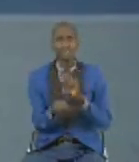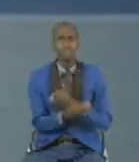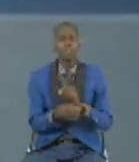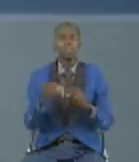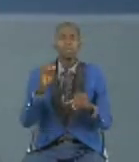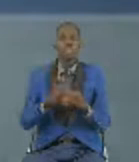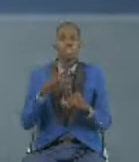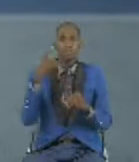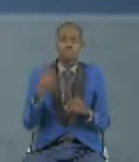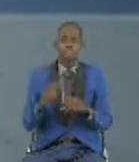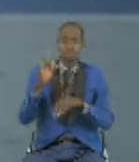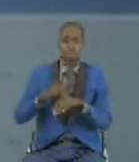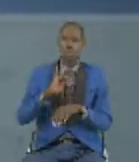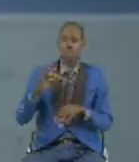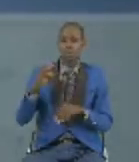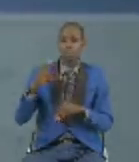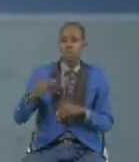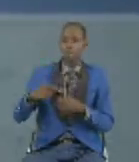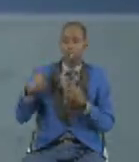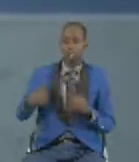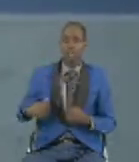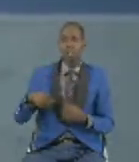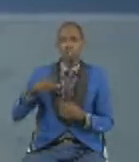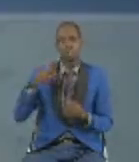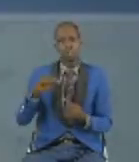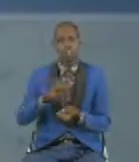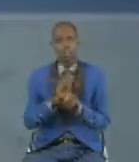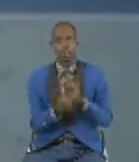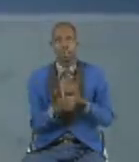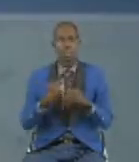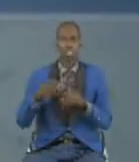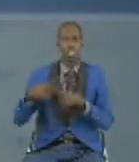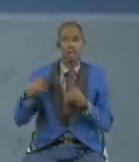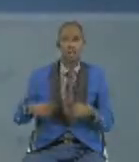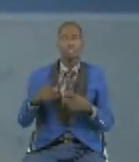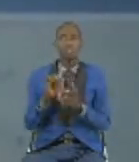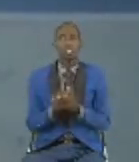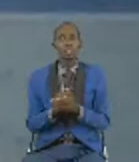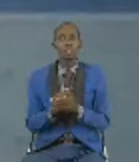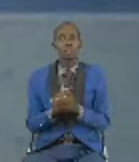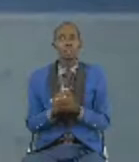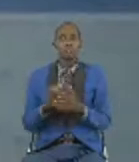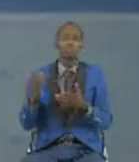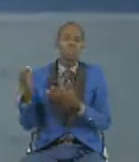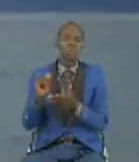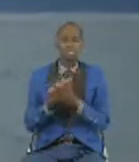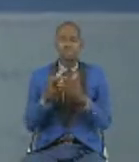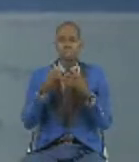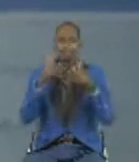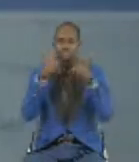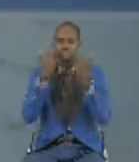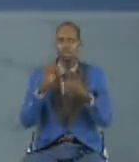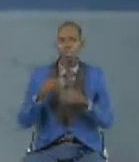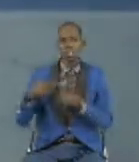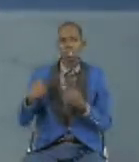C'est le cœur touché, la conviction du cœur qui apporte la tristesse dans le cœur. Le